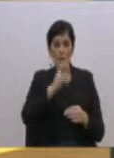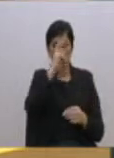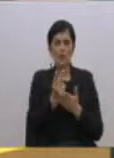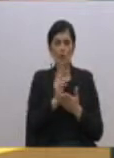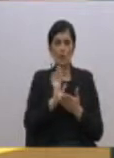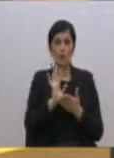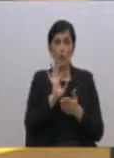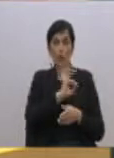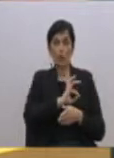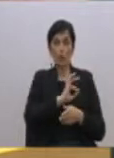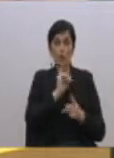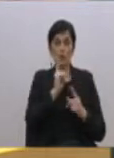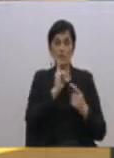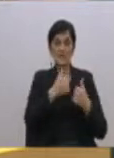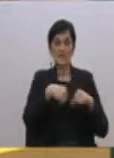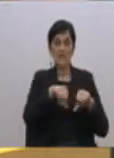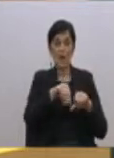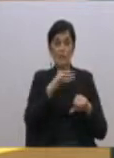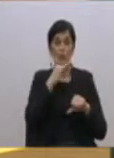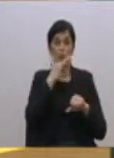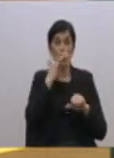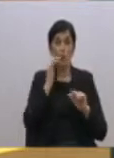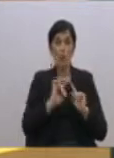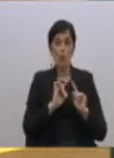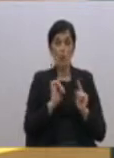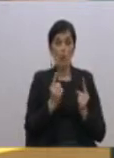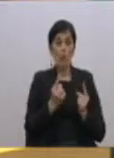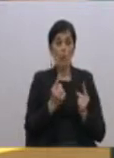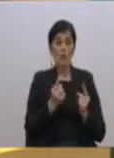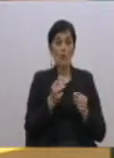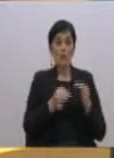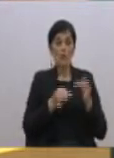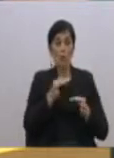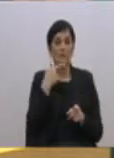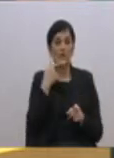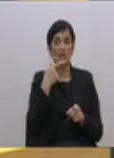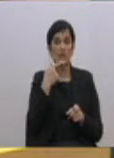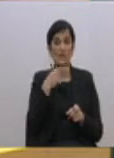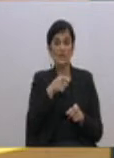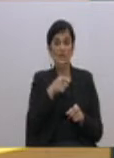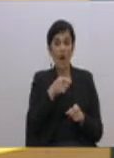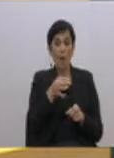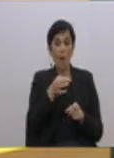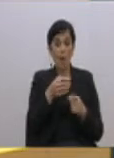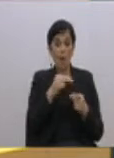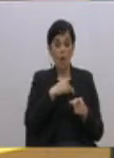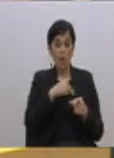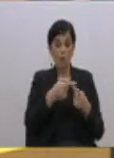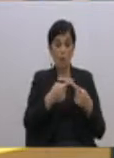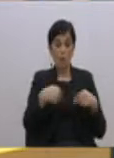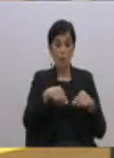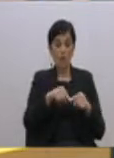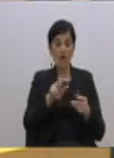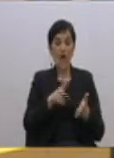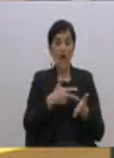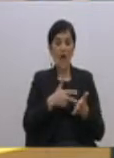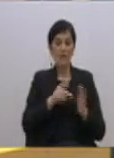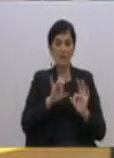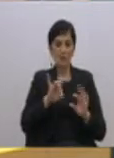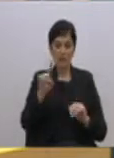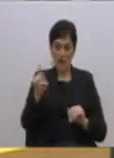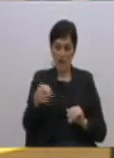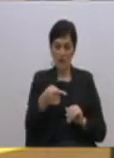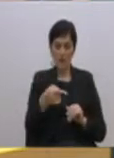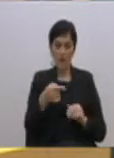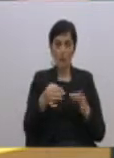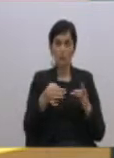de blubaze, da, mă uchid de blubaze, da, mă uchid de Angarișul de bulia, s-a